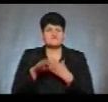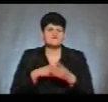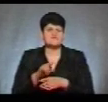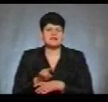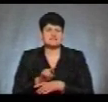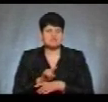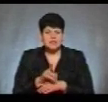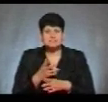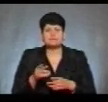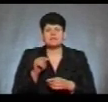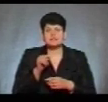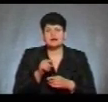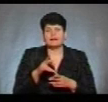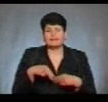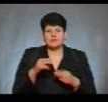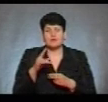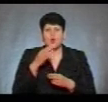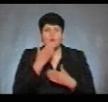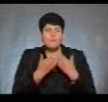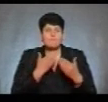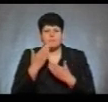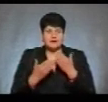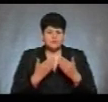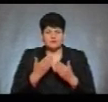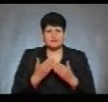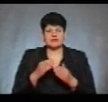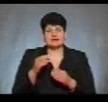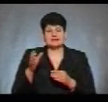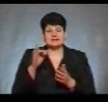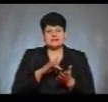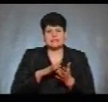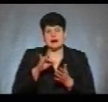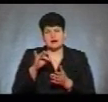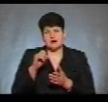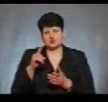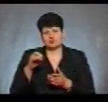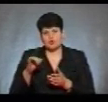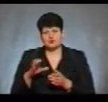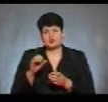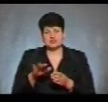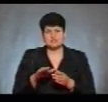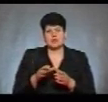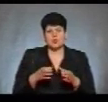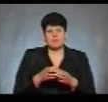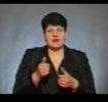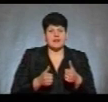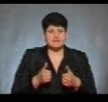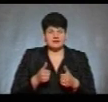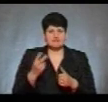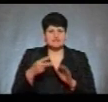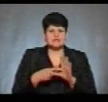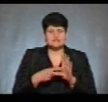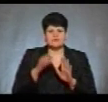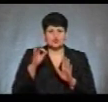даними опитування, яке проводив Київський міжнародний інститут соціології, Центр Разумкова і соціологічна група «Рейтинг», 27%